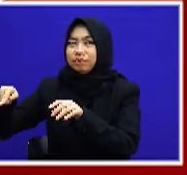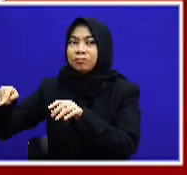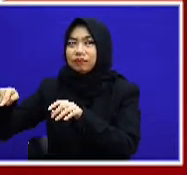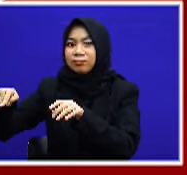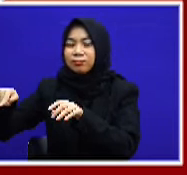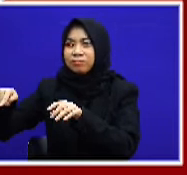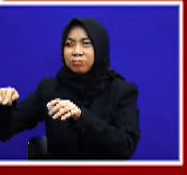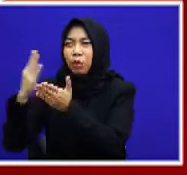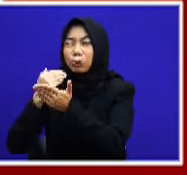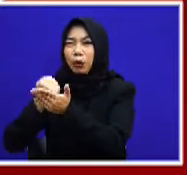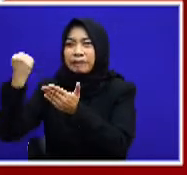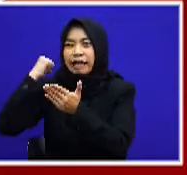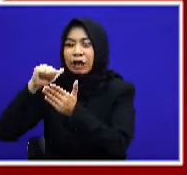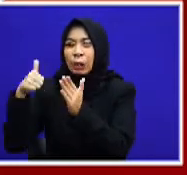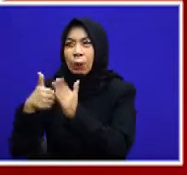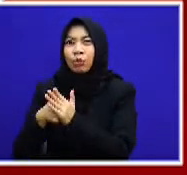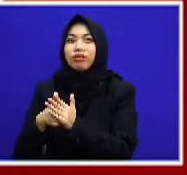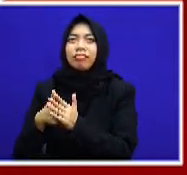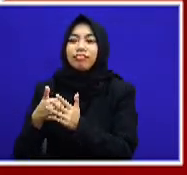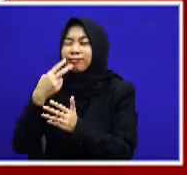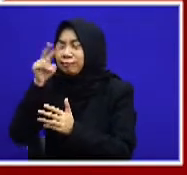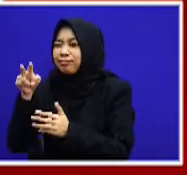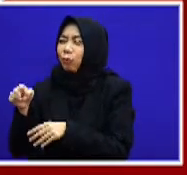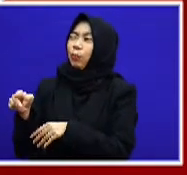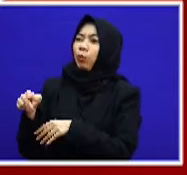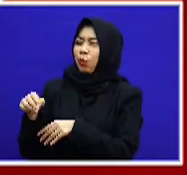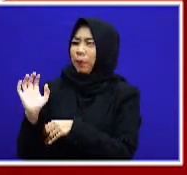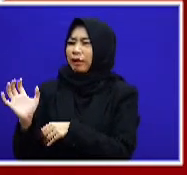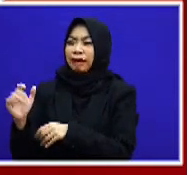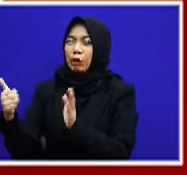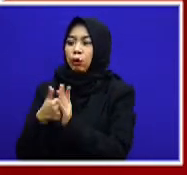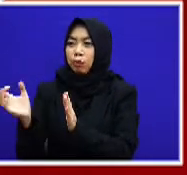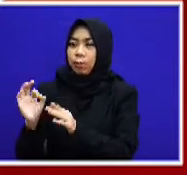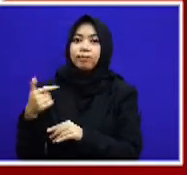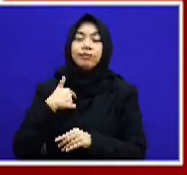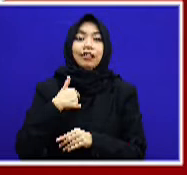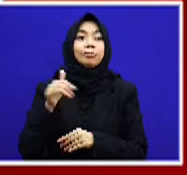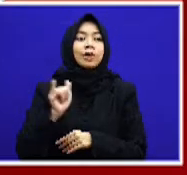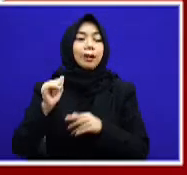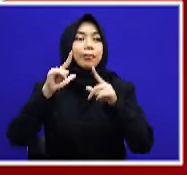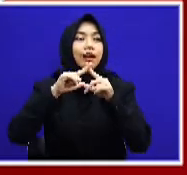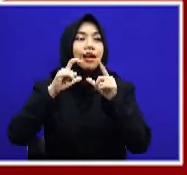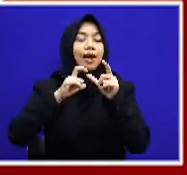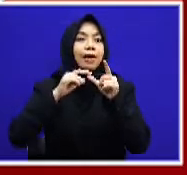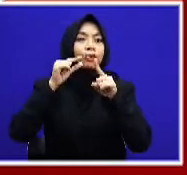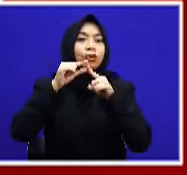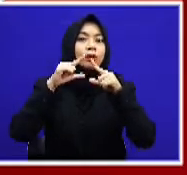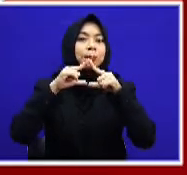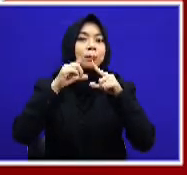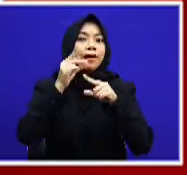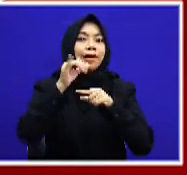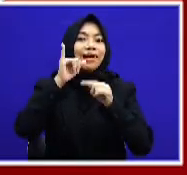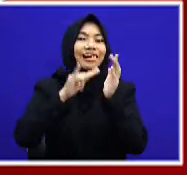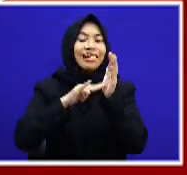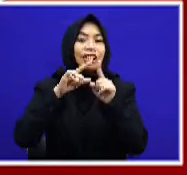dalam menjalankan protokol kesehatan. Nah, makanya kita bekerja sama dengan Asparindo, ini asosiasi pengelola pasar tradisional di seluruh